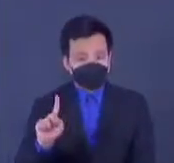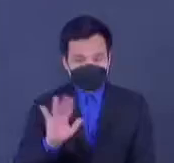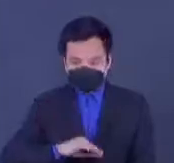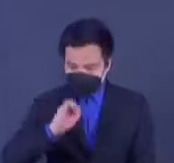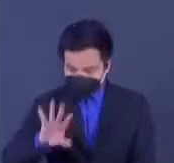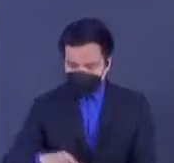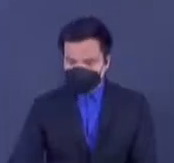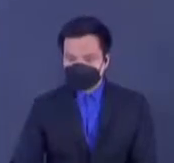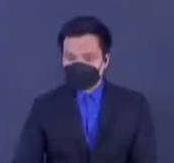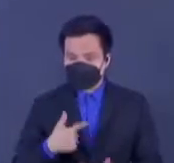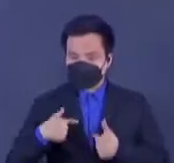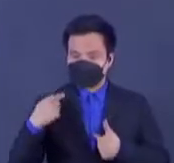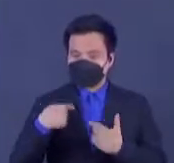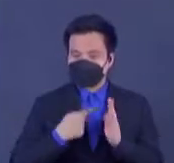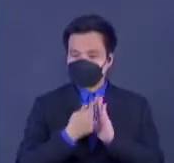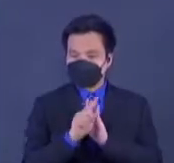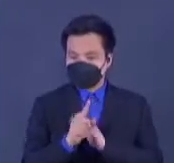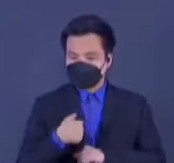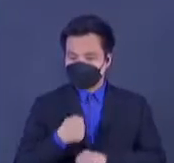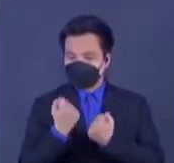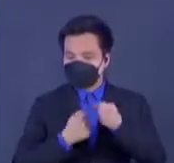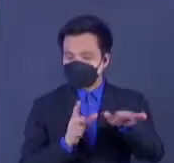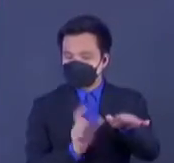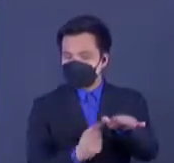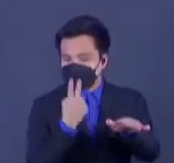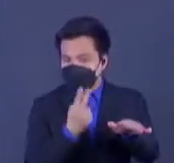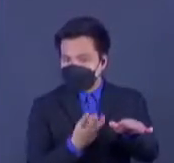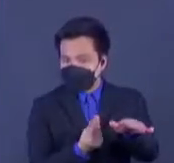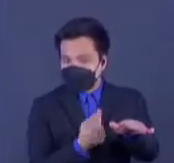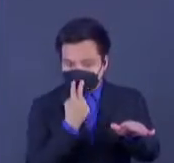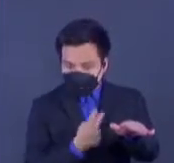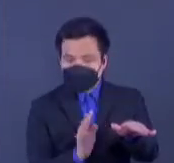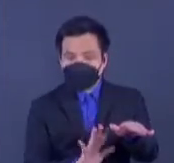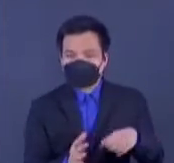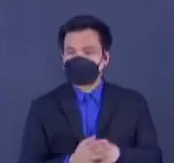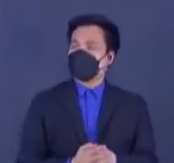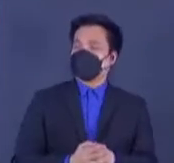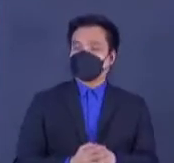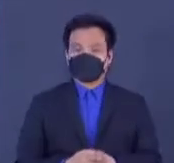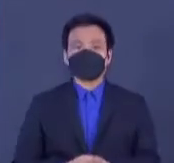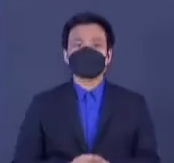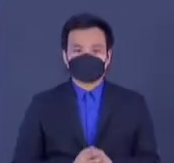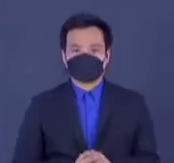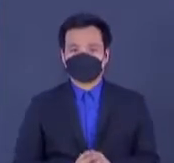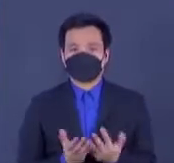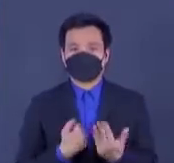เมื่อวานนี้ท่านพูด แหมพูดอย่างนี้ก็ต้องเล็งเลยครับยิ่งชี้เป้าเลยคนเล็งๆอยู่แล้ว